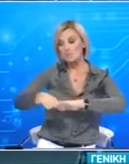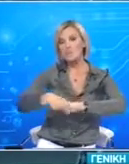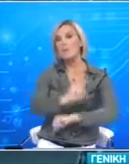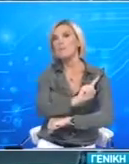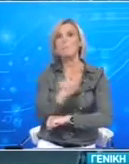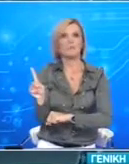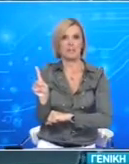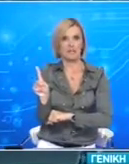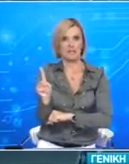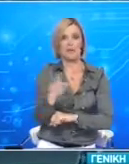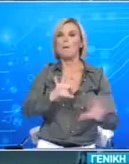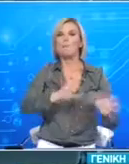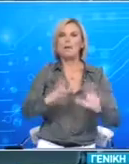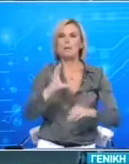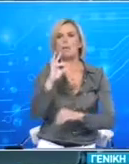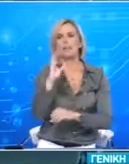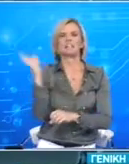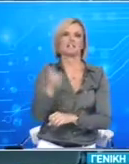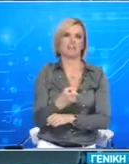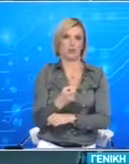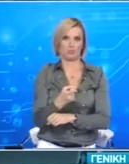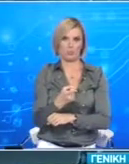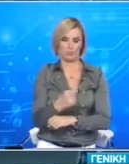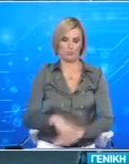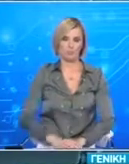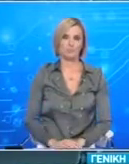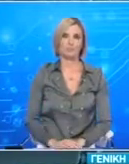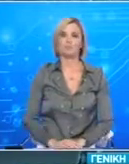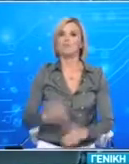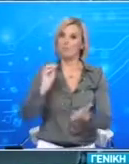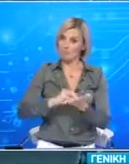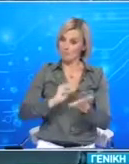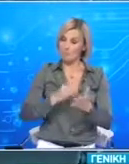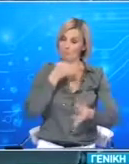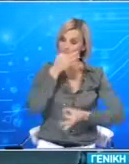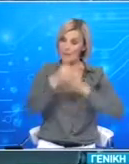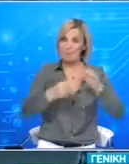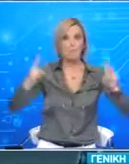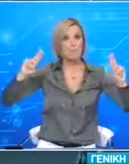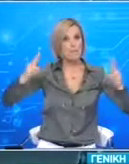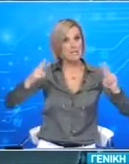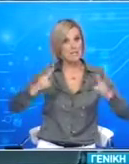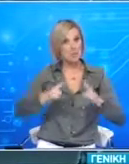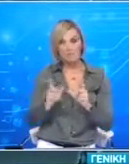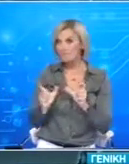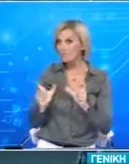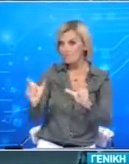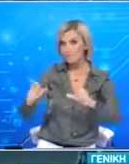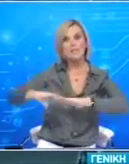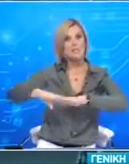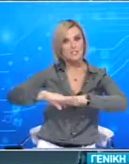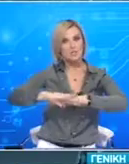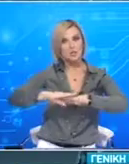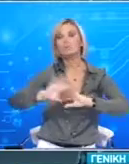από το 50% αυτών που έχουν έρθει. Θέλω επίσης να τονίσω ότι εκτός από τη μείωση των ροών, βασική μας προτεραιότητα είναι